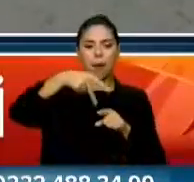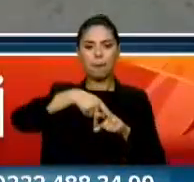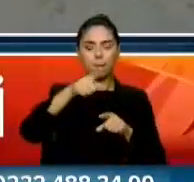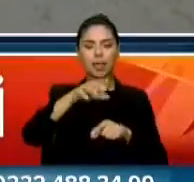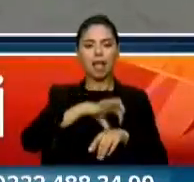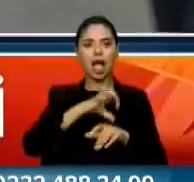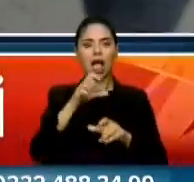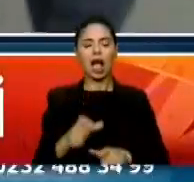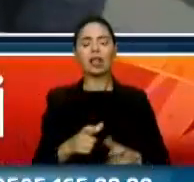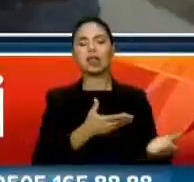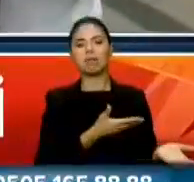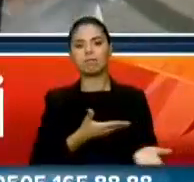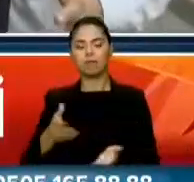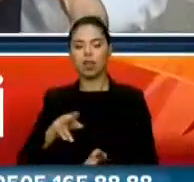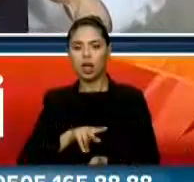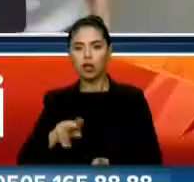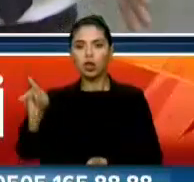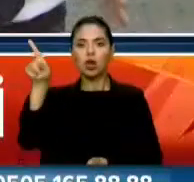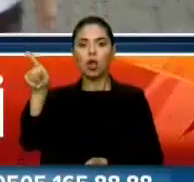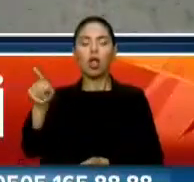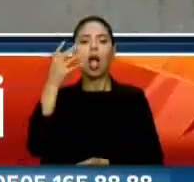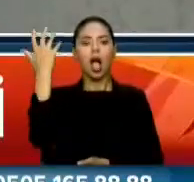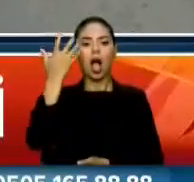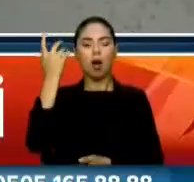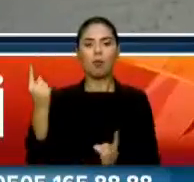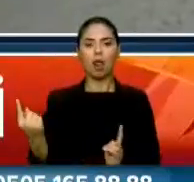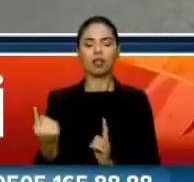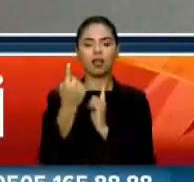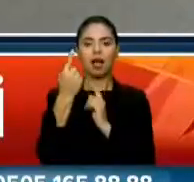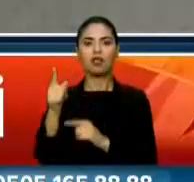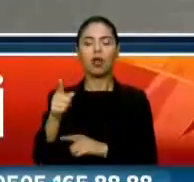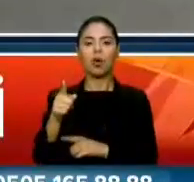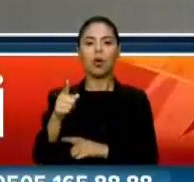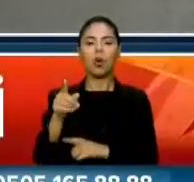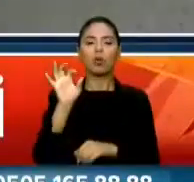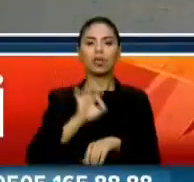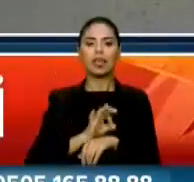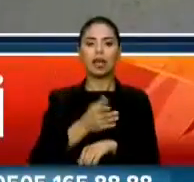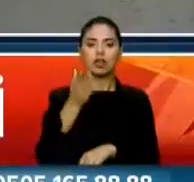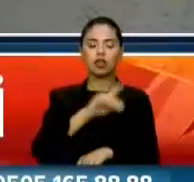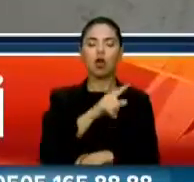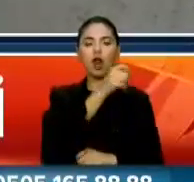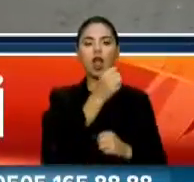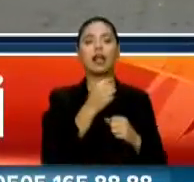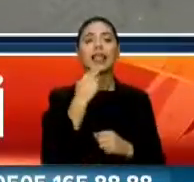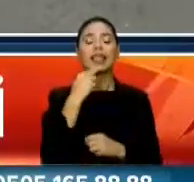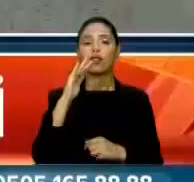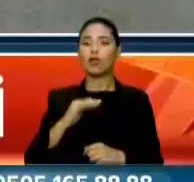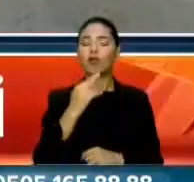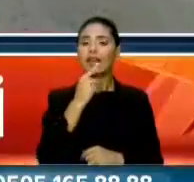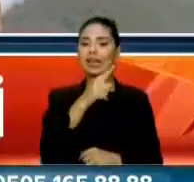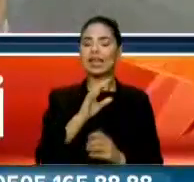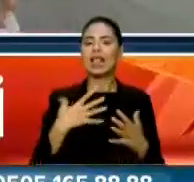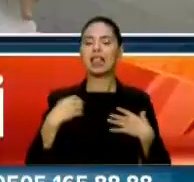ve hastaneye doğru yola çıktılar. Yolda ambulansla karşılaştılar. Ancak o dakikadan sonra küçük kızı